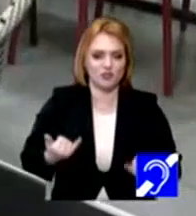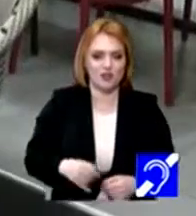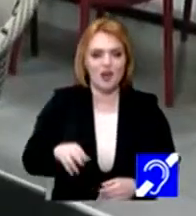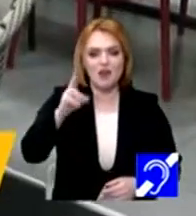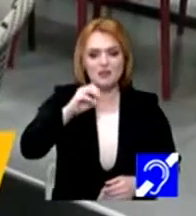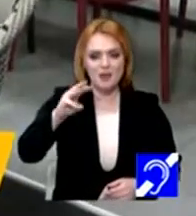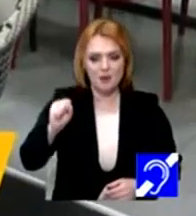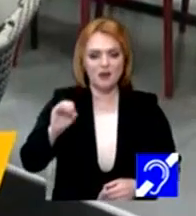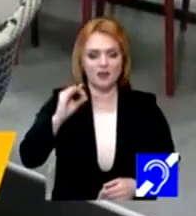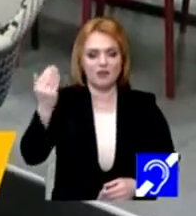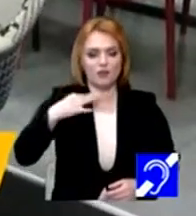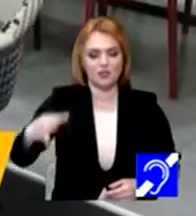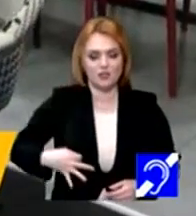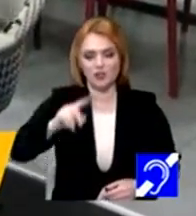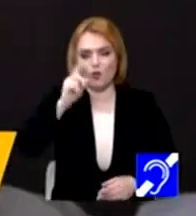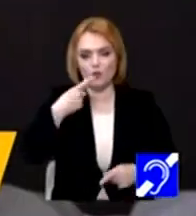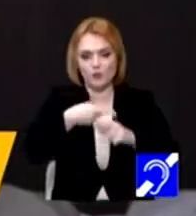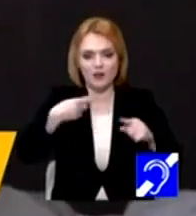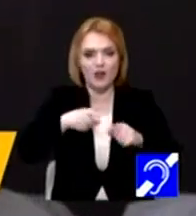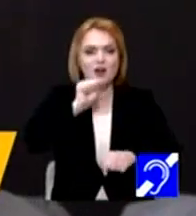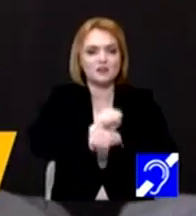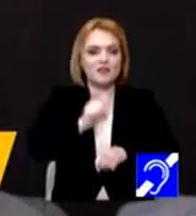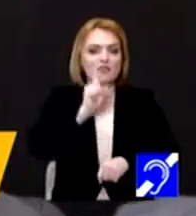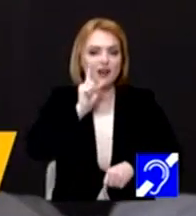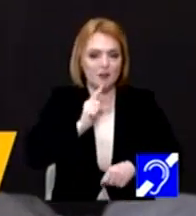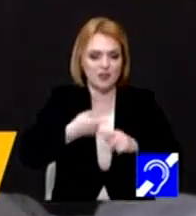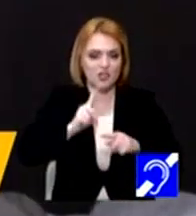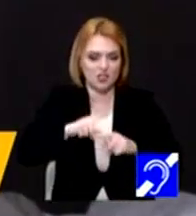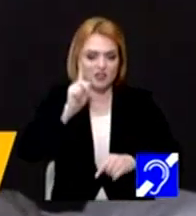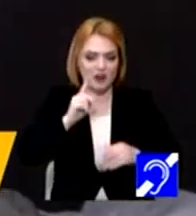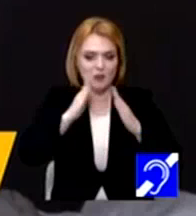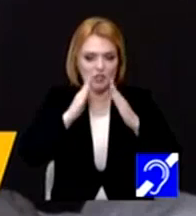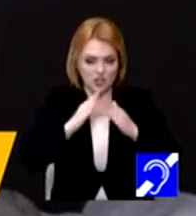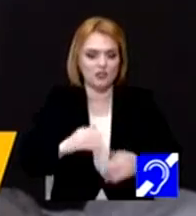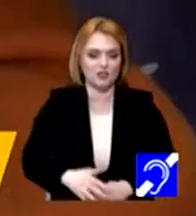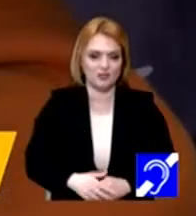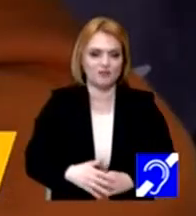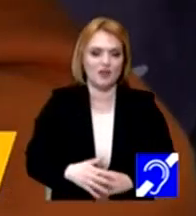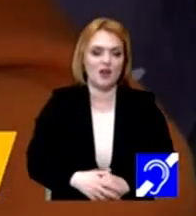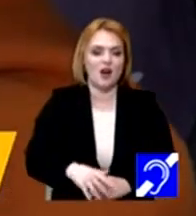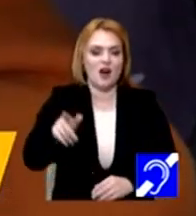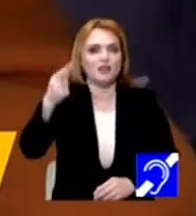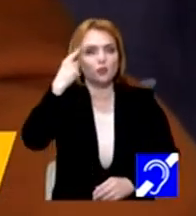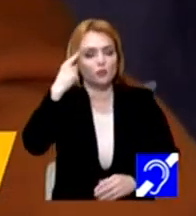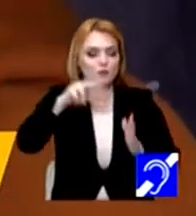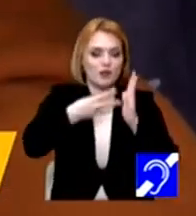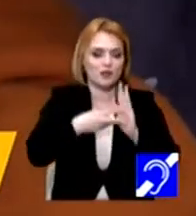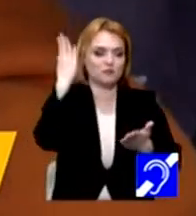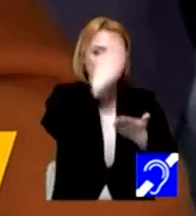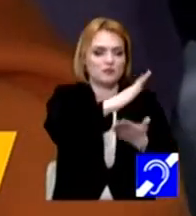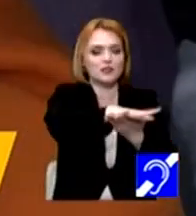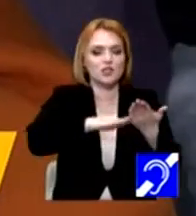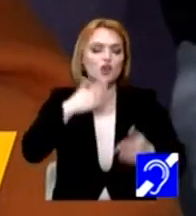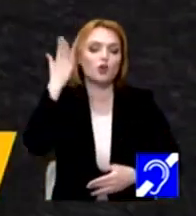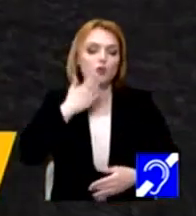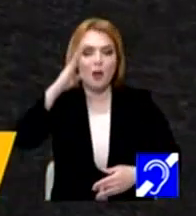Dimitrie și fiul lui Danic, de un an și jumătate, s-au oprit temporar în acest adăpost din Vinița. Gândul lor este să meargă mai departe în România.